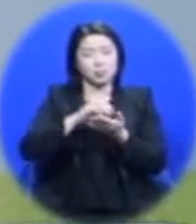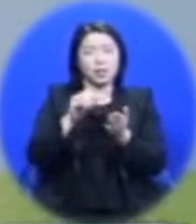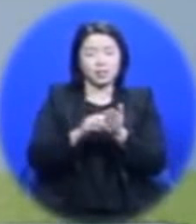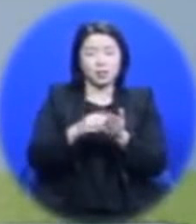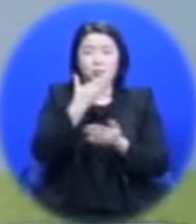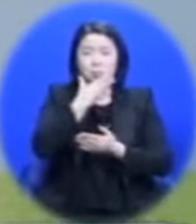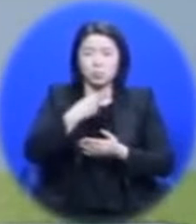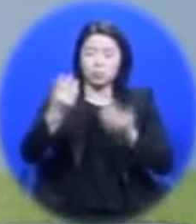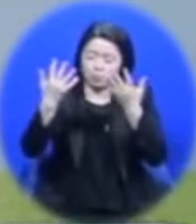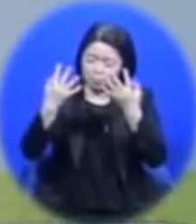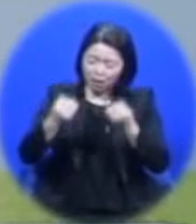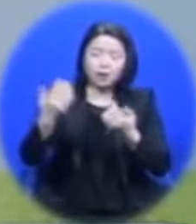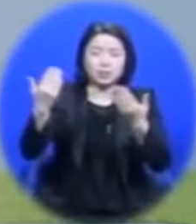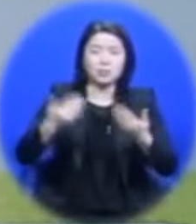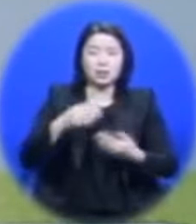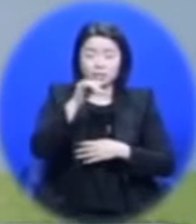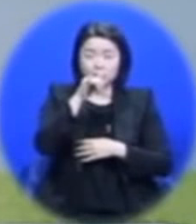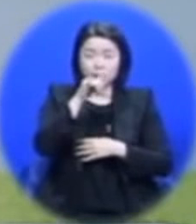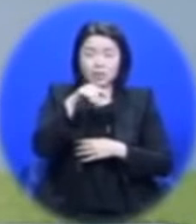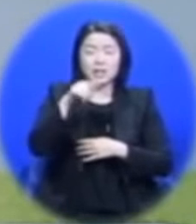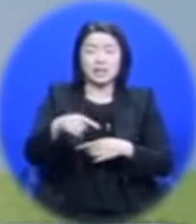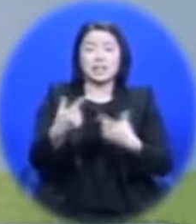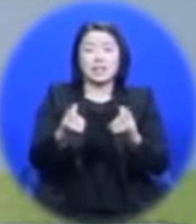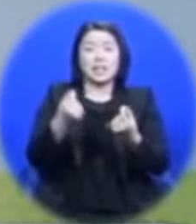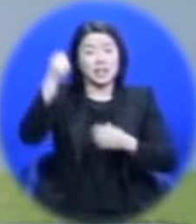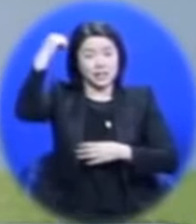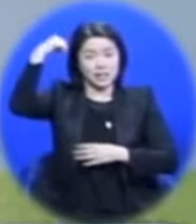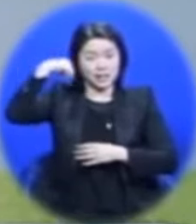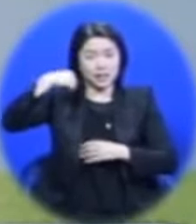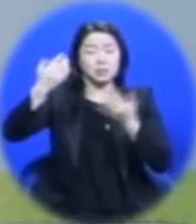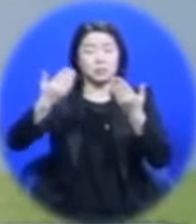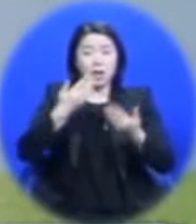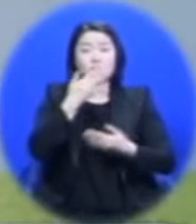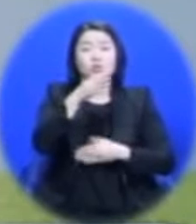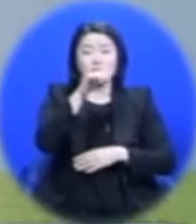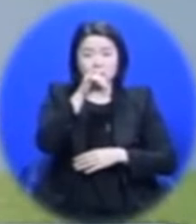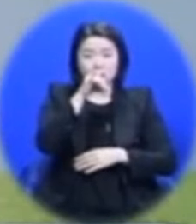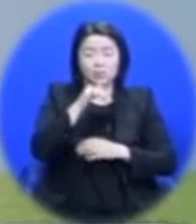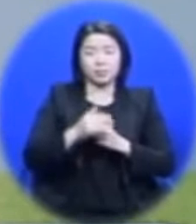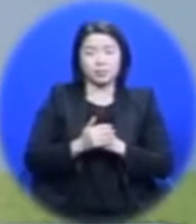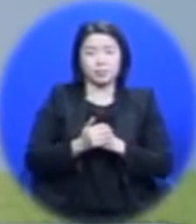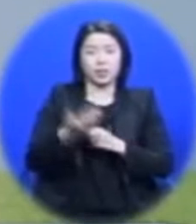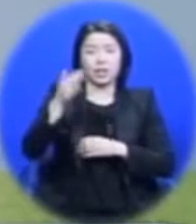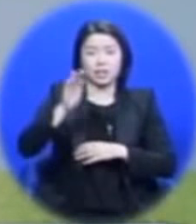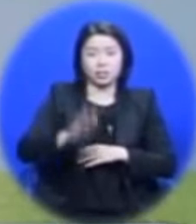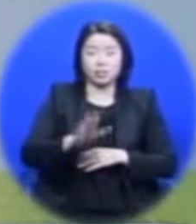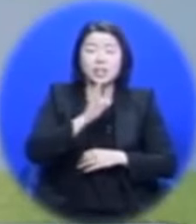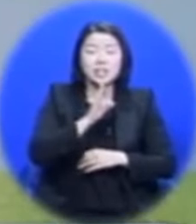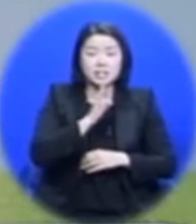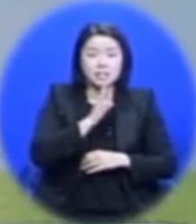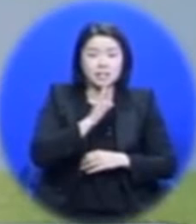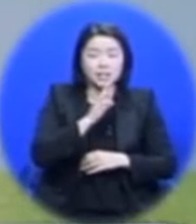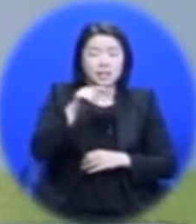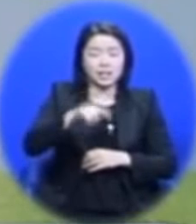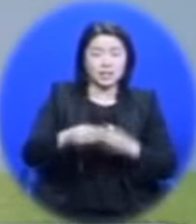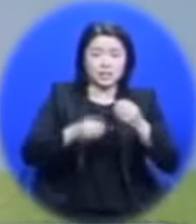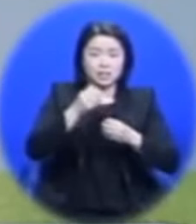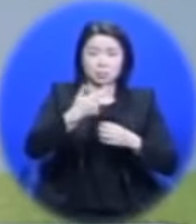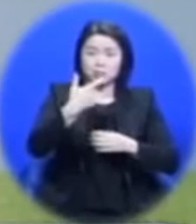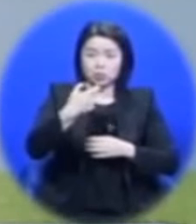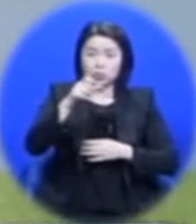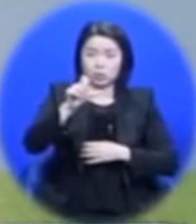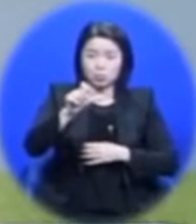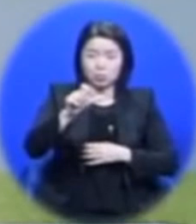복을 받나 말입니다. 이런 느낌을 받으실 수 있어요. 그런데 실제로 이 시편